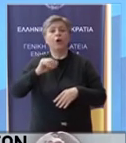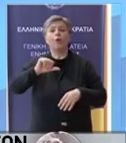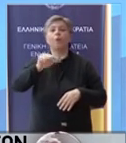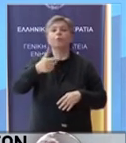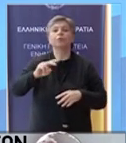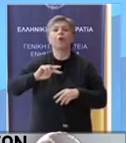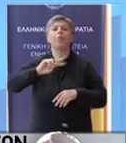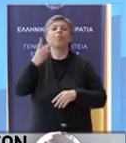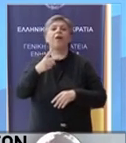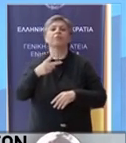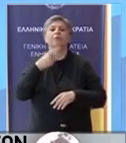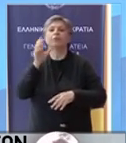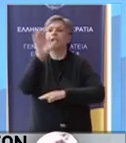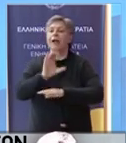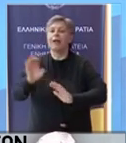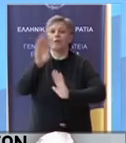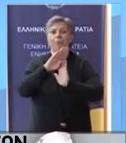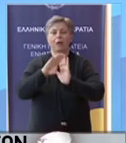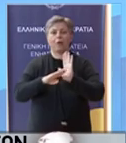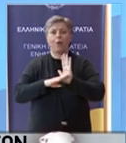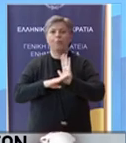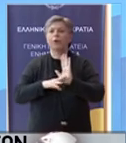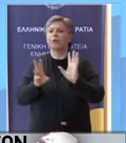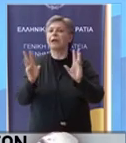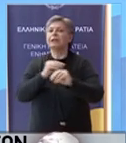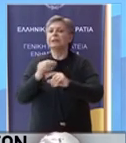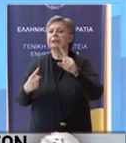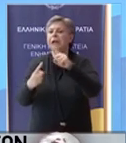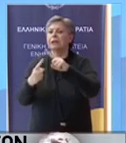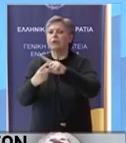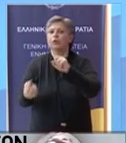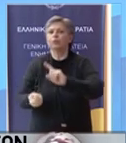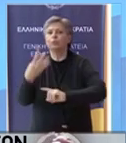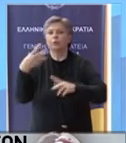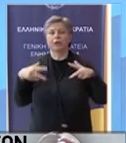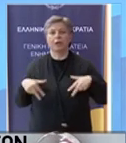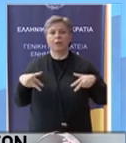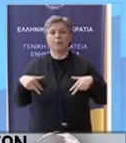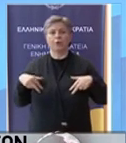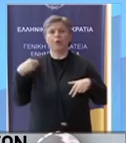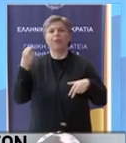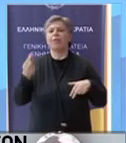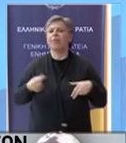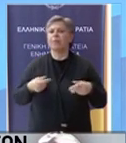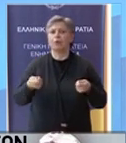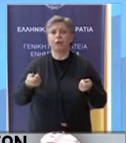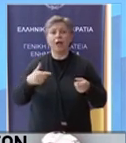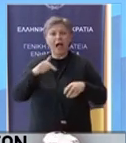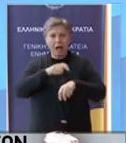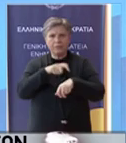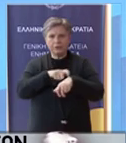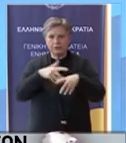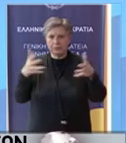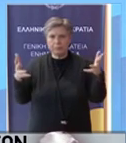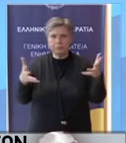να εξυγχρονιστεί ο ψηφιακός εξοπλισμός του δημόσιου τομέα και αυτή τη στιγμή αυτό το οποίο επικρατεί στην ελληνική δημόσια διοίκηση είναι ένα ψηφιακό χάος.